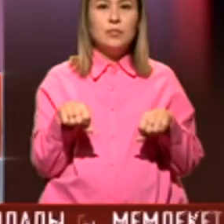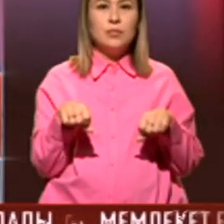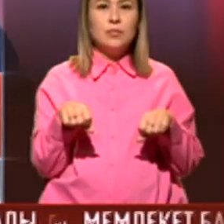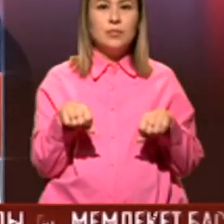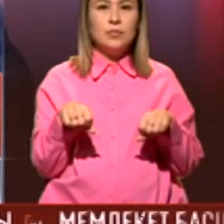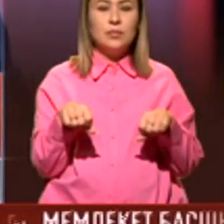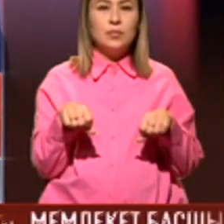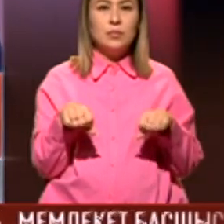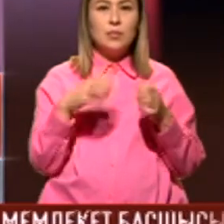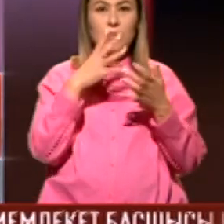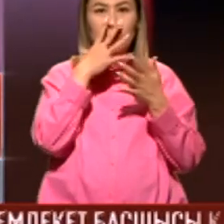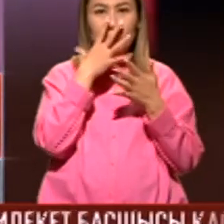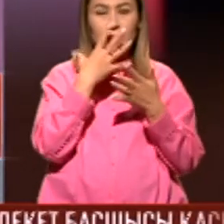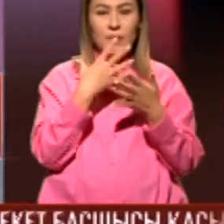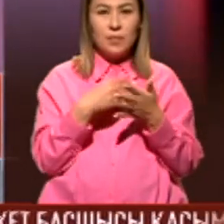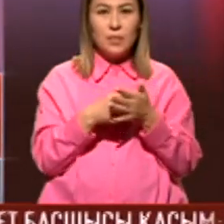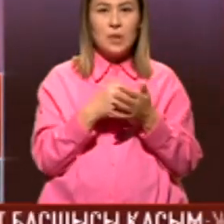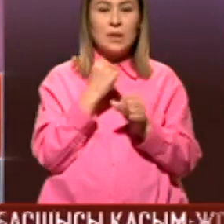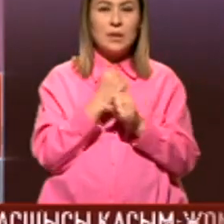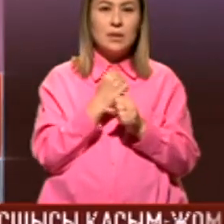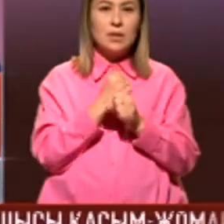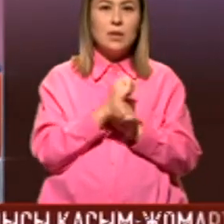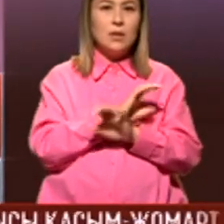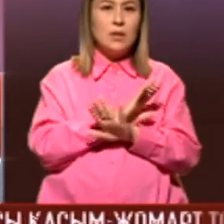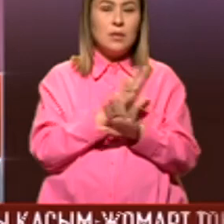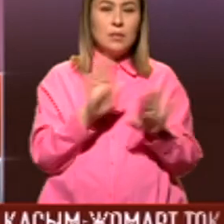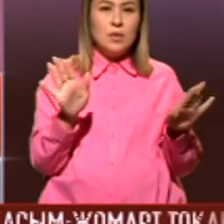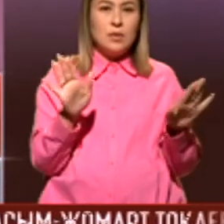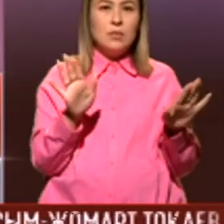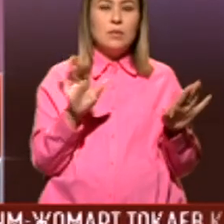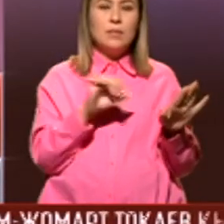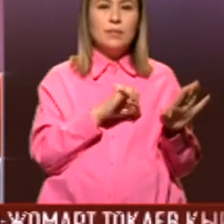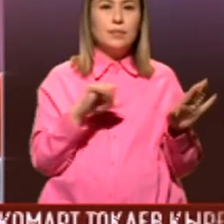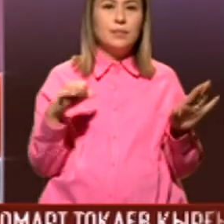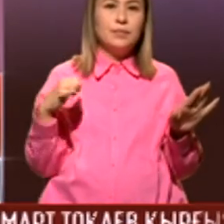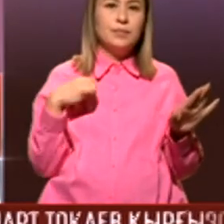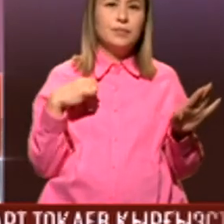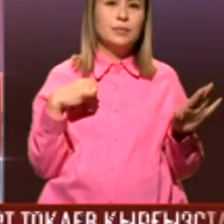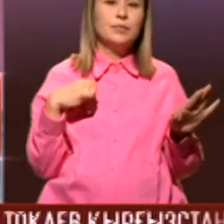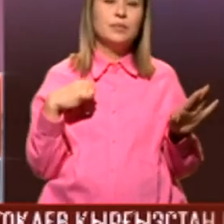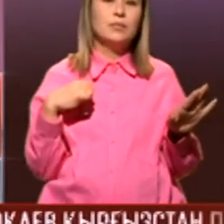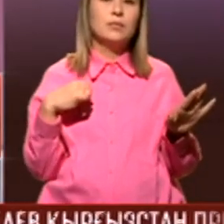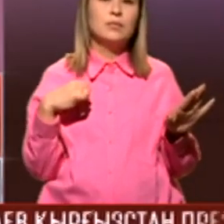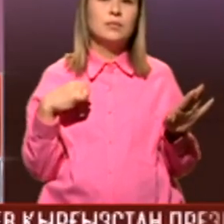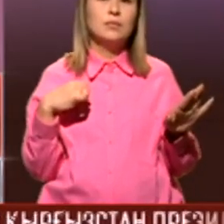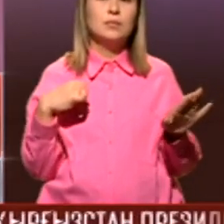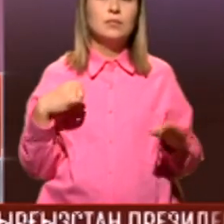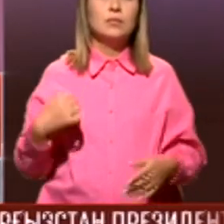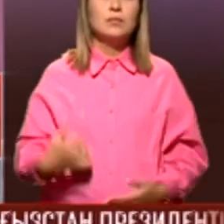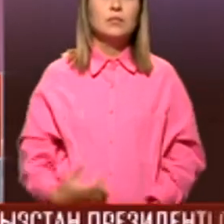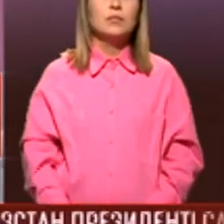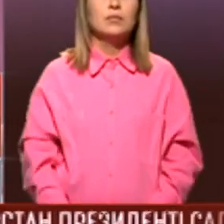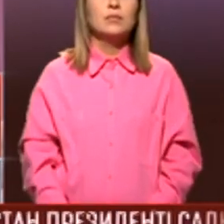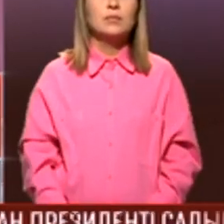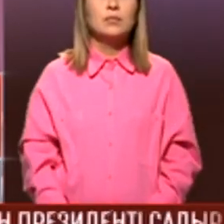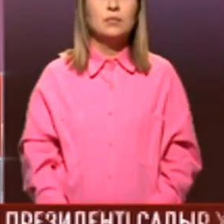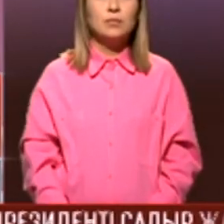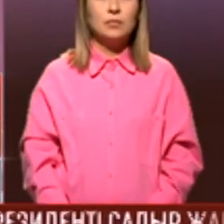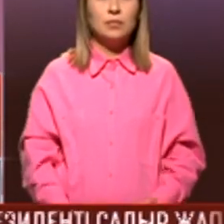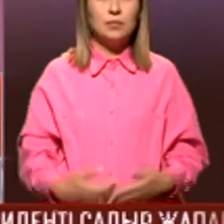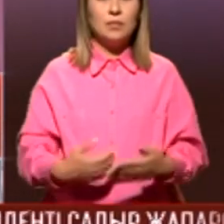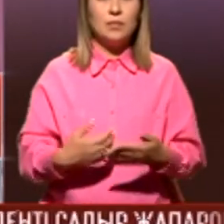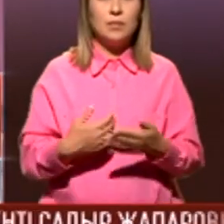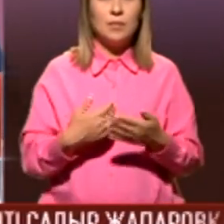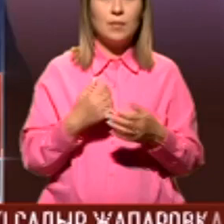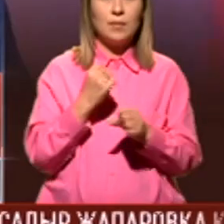Өздігінен ынтасымен құрылған ұйым емес. Бұл негізінен тіпті бұл қауіпсіздікті қамтамасыз ету үшін жасалған